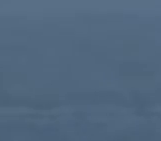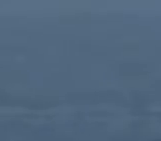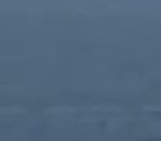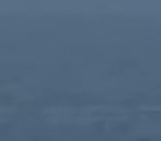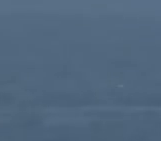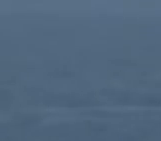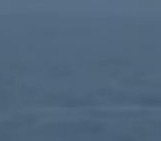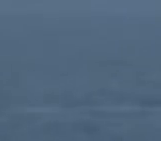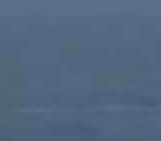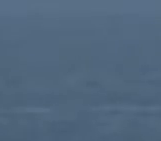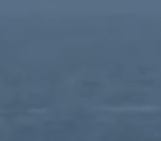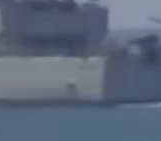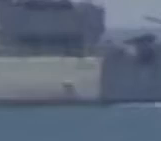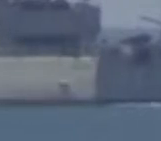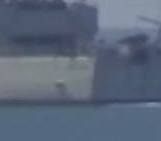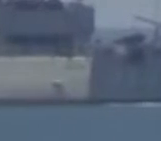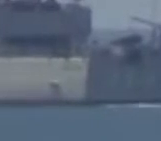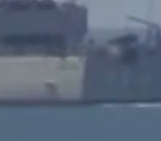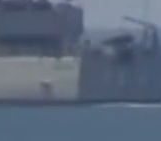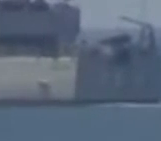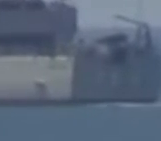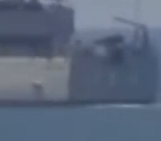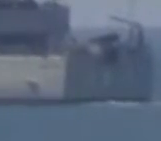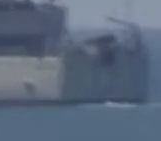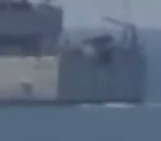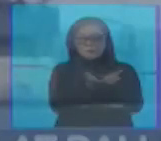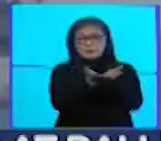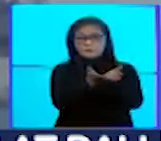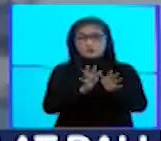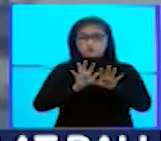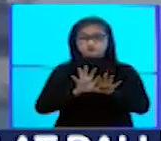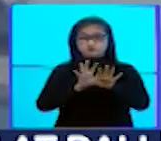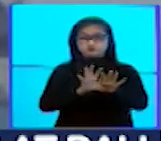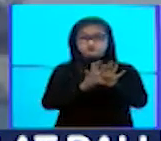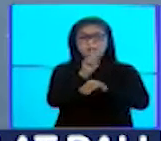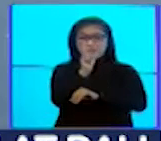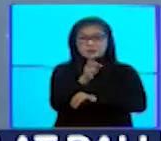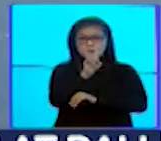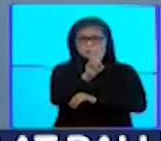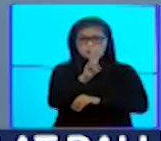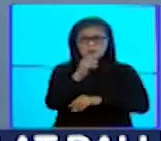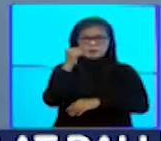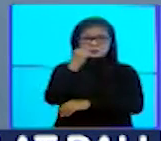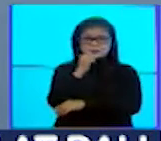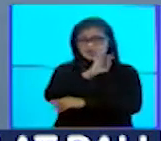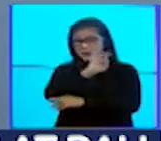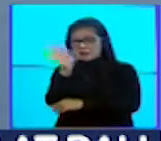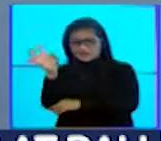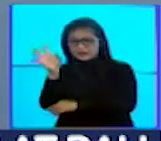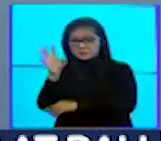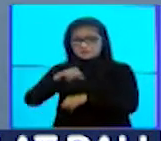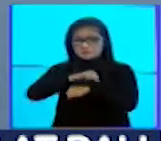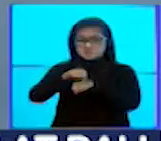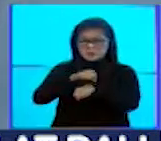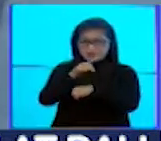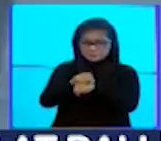Senin siang 7 KRI beriringan melintasi Selat Bali bersama dua kapal bantuan negara tetangga MV Swift Rescue dari Singapura dan